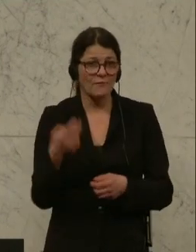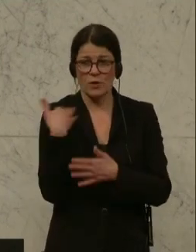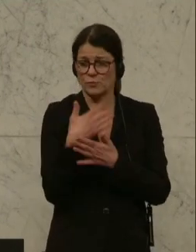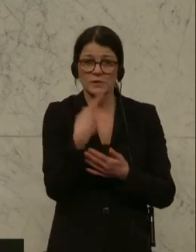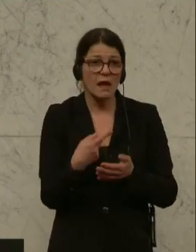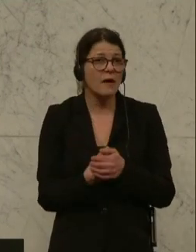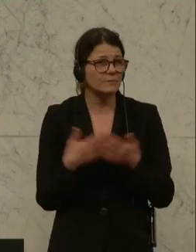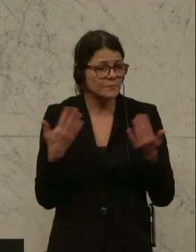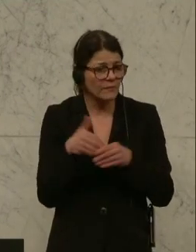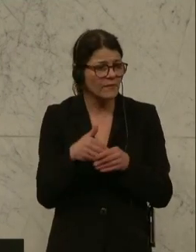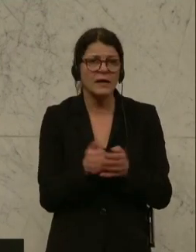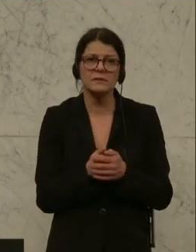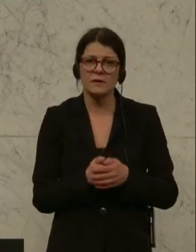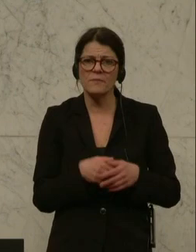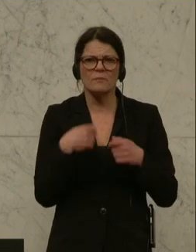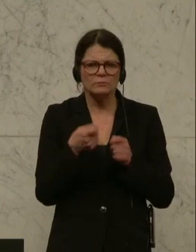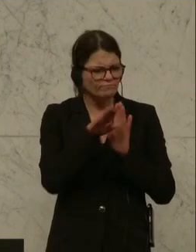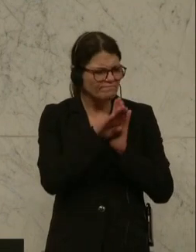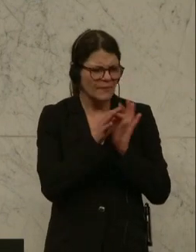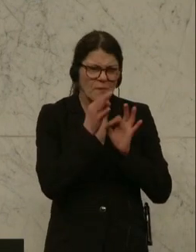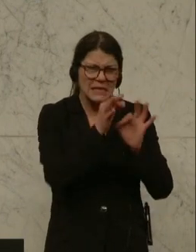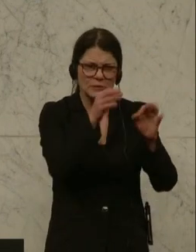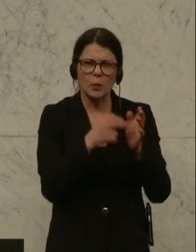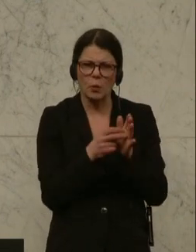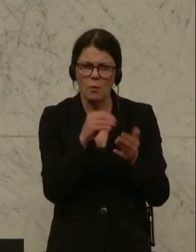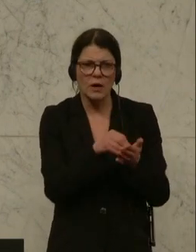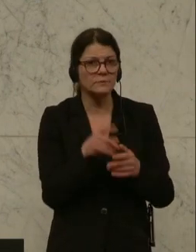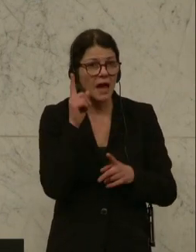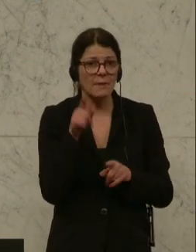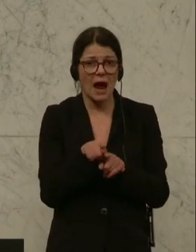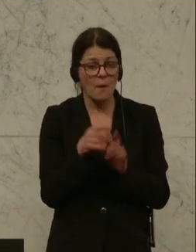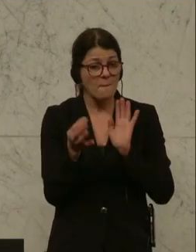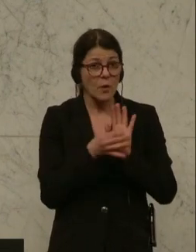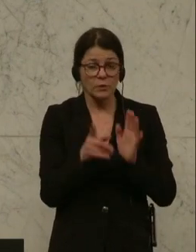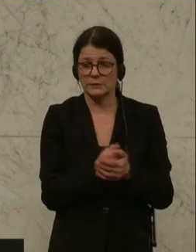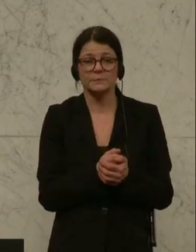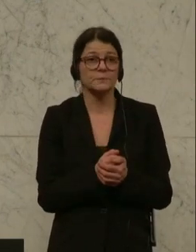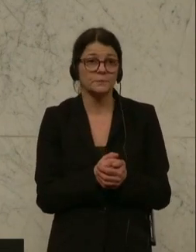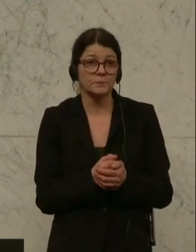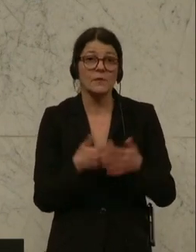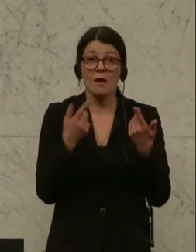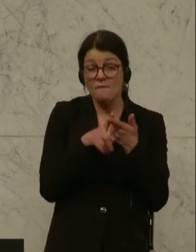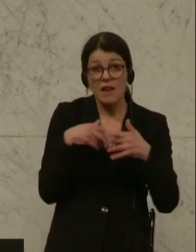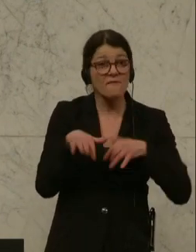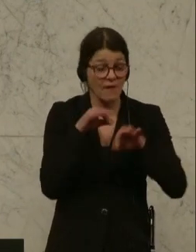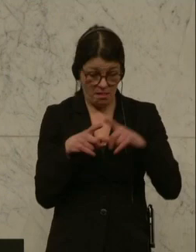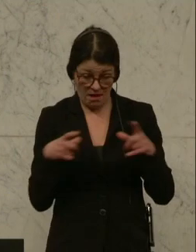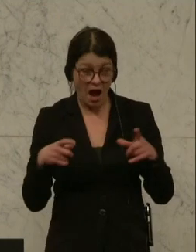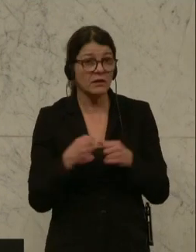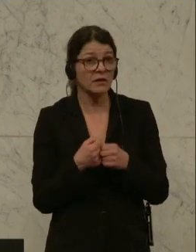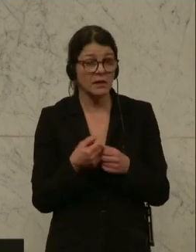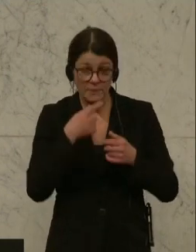nämlich neben einigen ligistischen Verbesserungen noch auch den Punkt dass man wenn man eine Wahlkarte